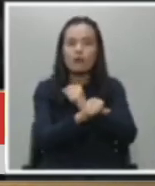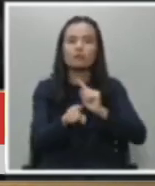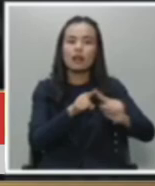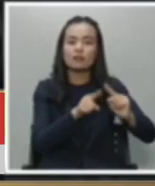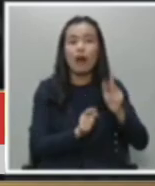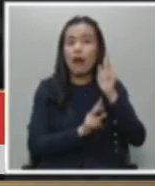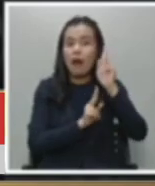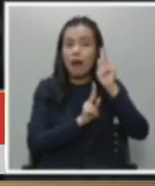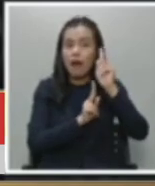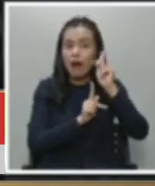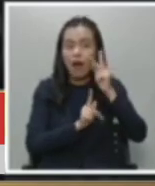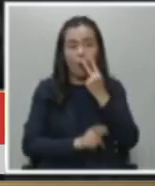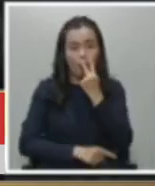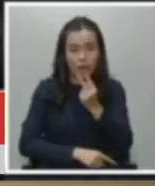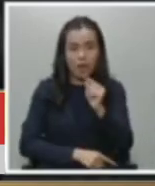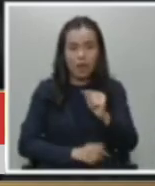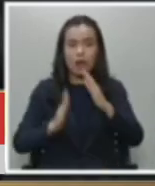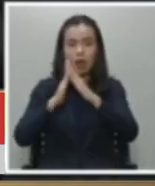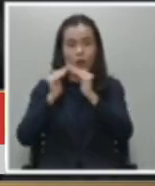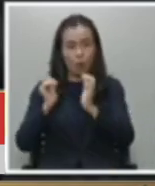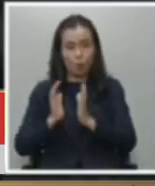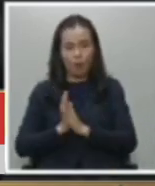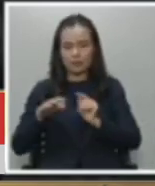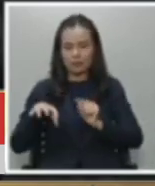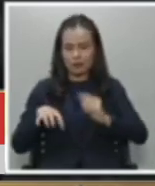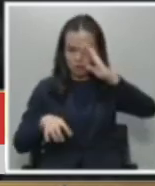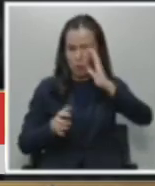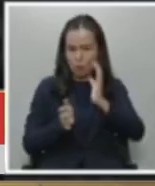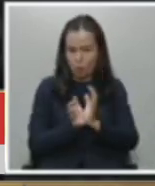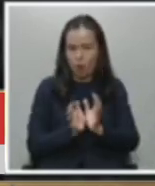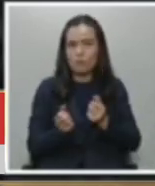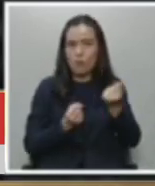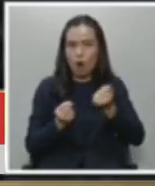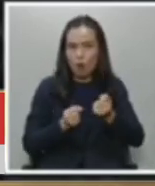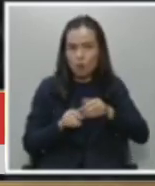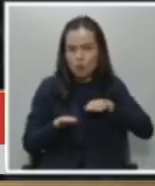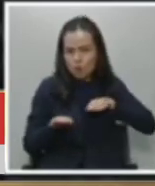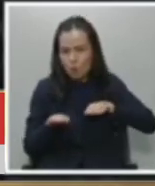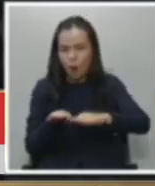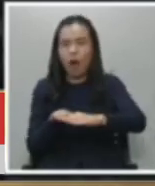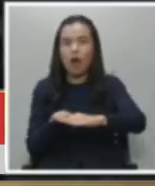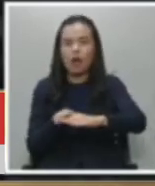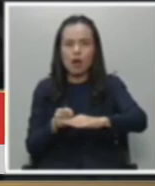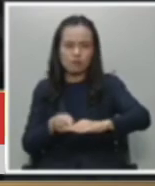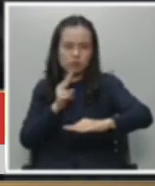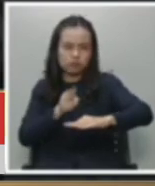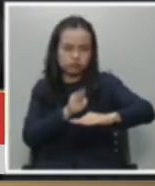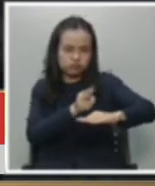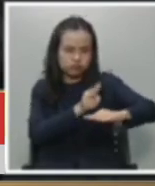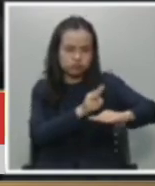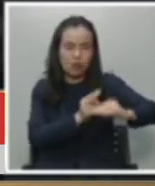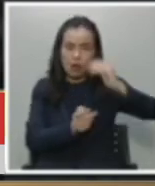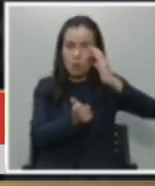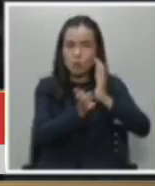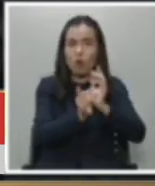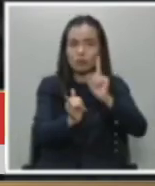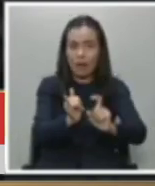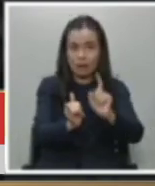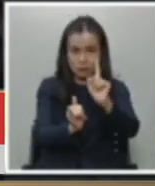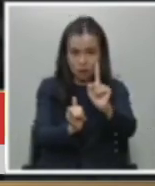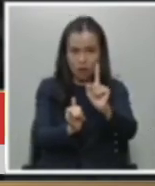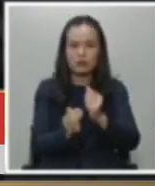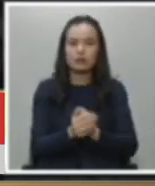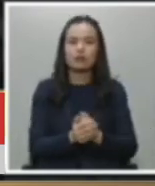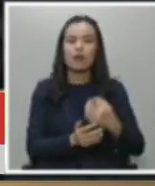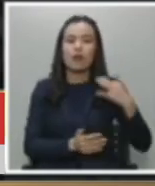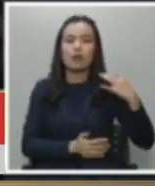ว่าในข่าวได้ว่าที่วัดตำรวจก็ไปสกัดกั้นรถไปขวางก็ยิงตำรวจเสียชีวิต1นายแล้วก็อ